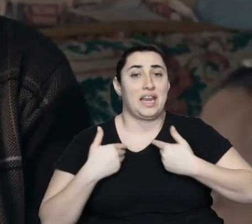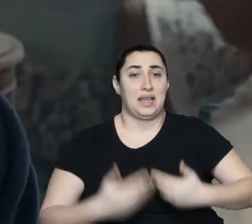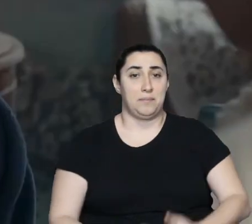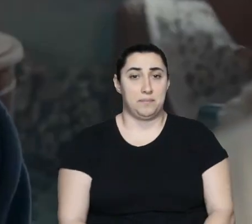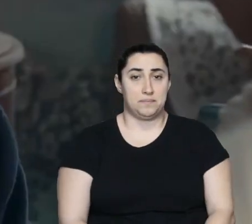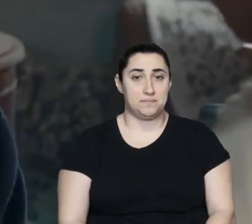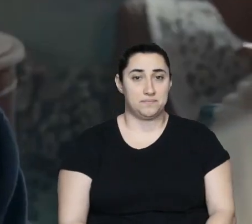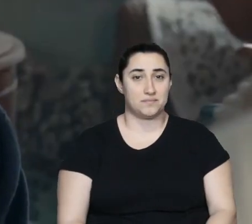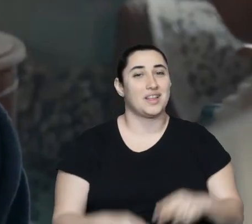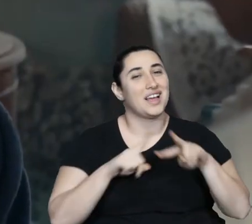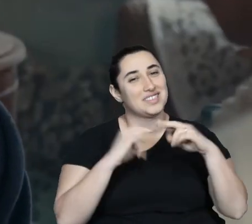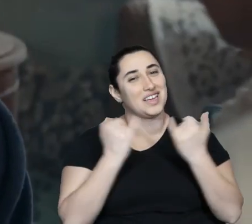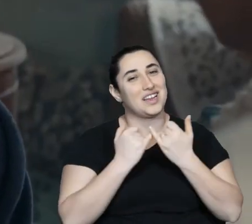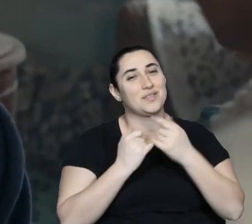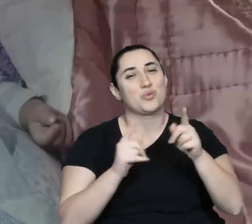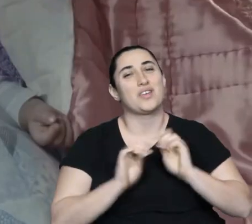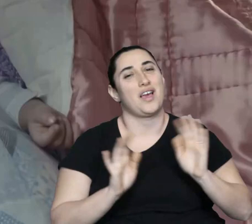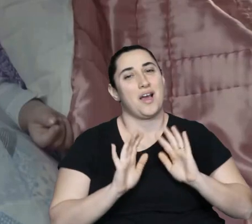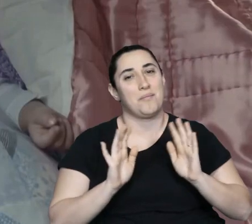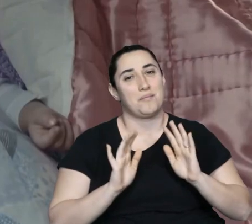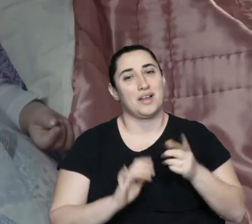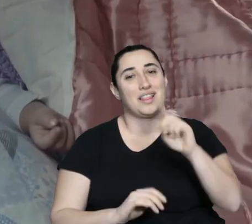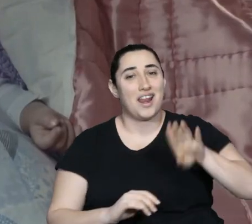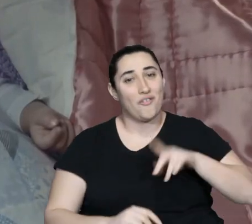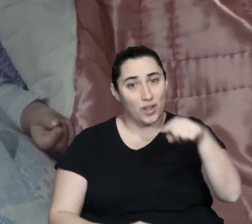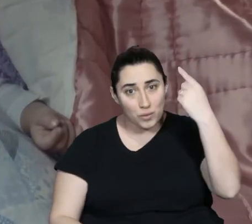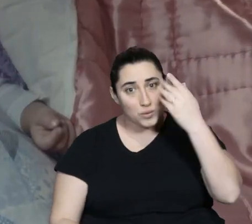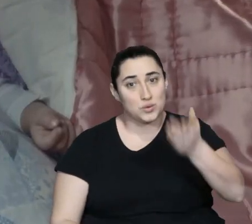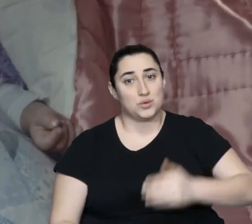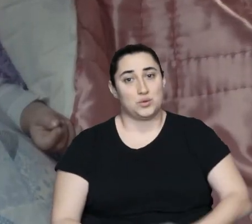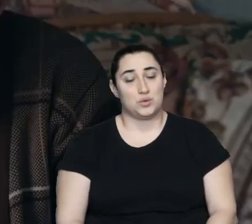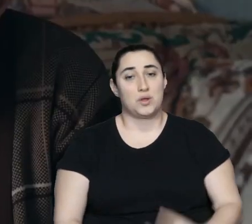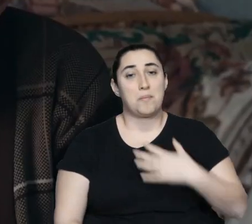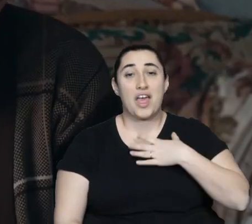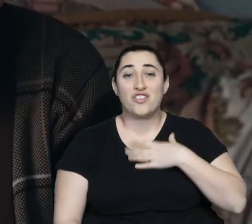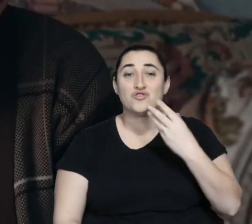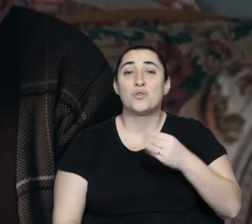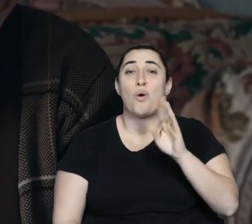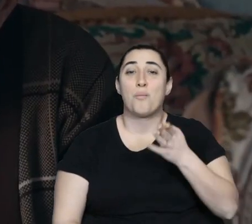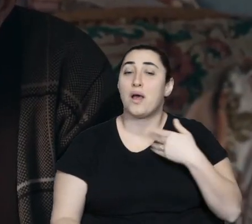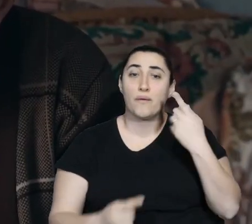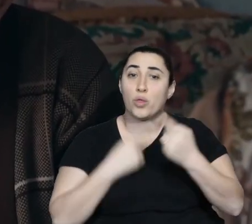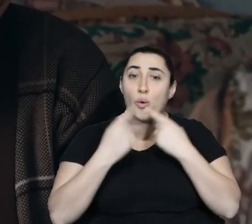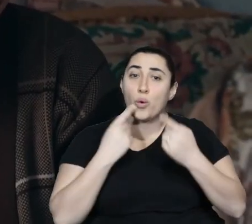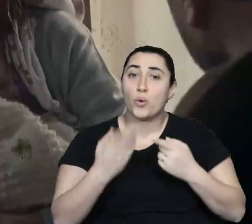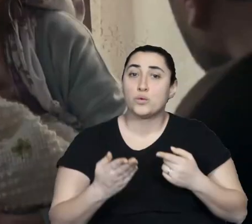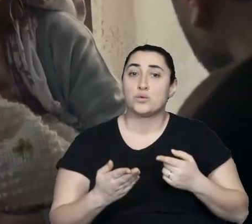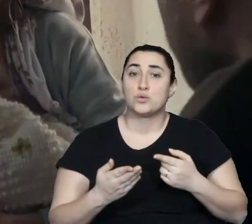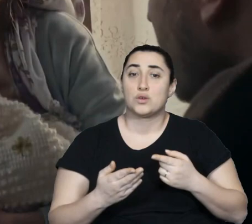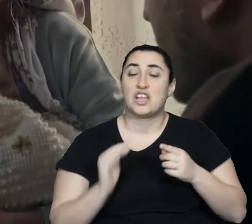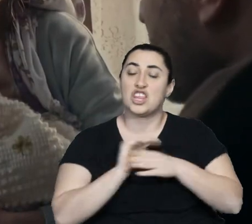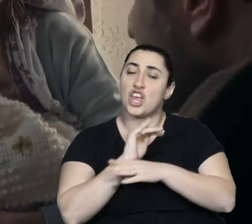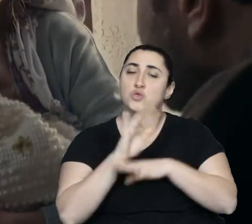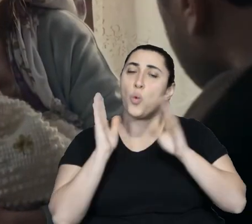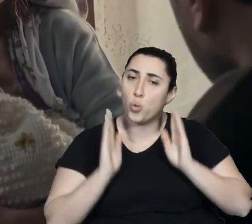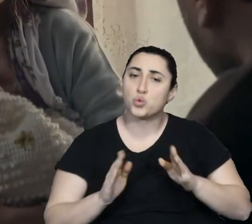evladımı? Asiye bacım, etme böyle. Diğer evladını da düşün. Bencillik yapıyorsun. Ne konuştuk seninle? Hani